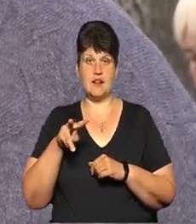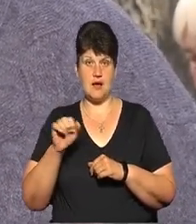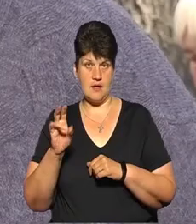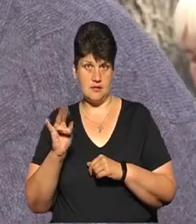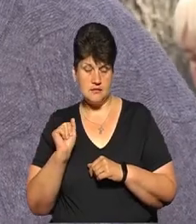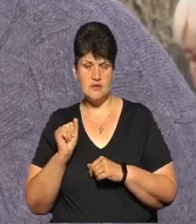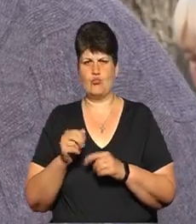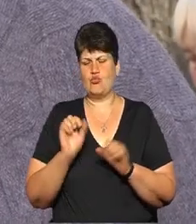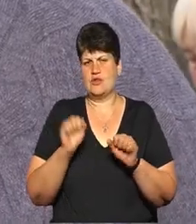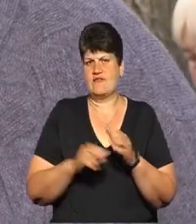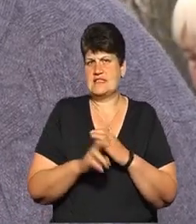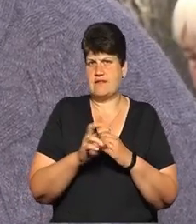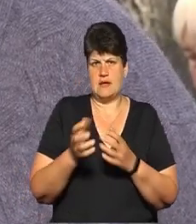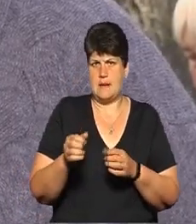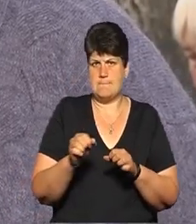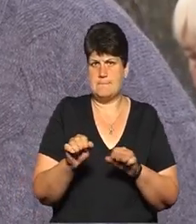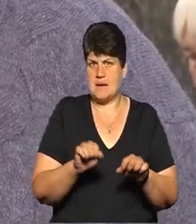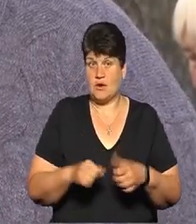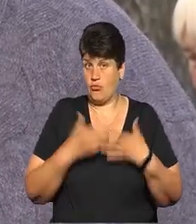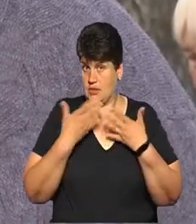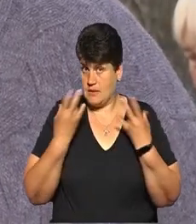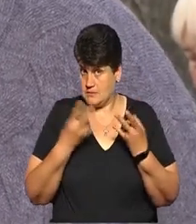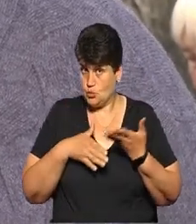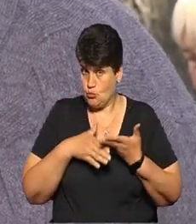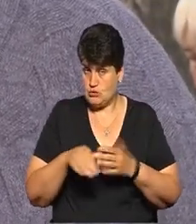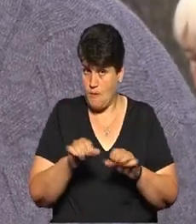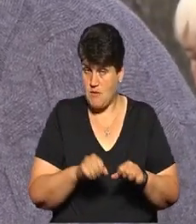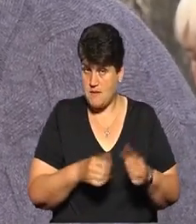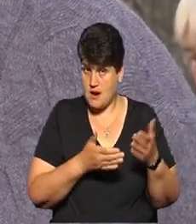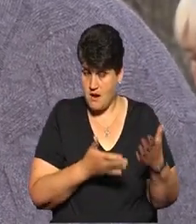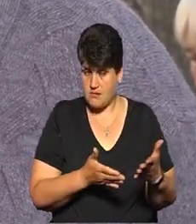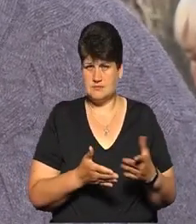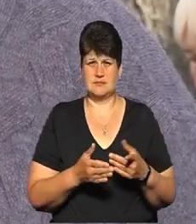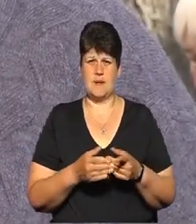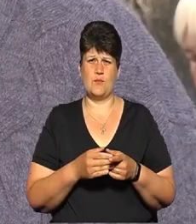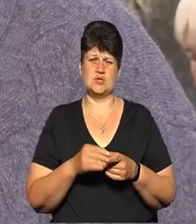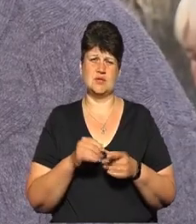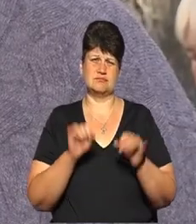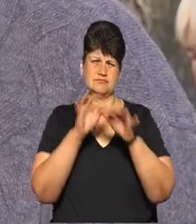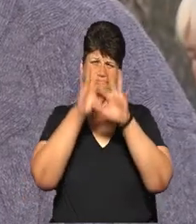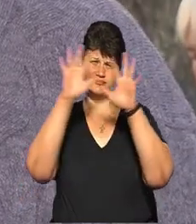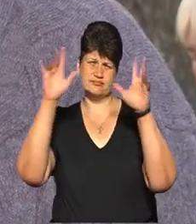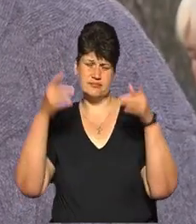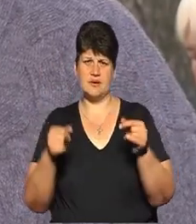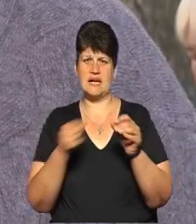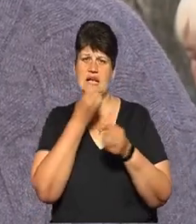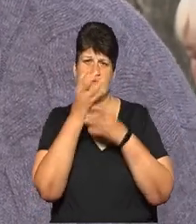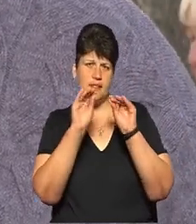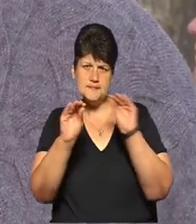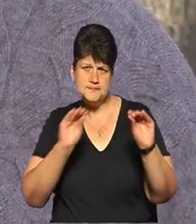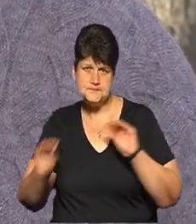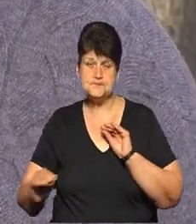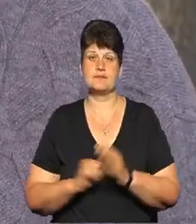ми допоможемо її прибрати. Там деякі павуки, де квіти поставити.